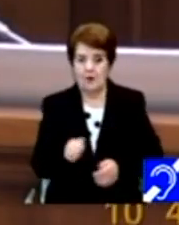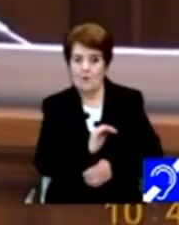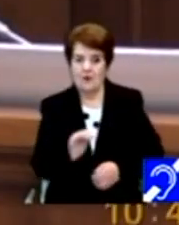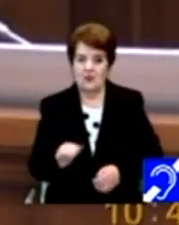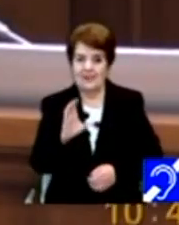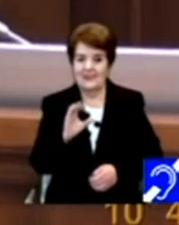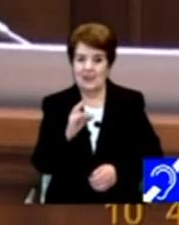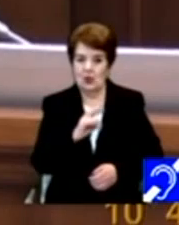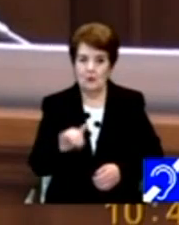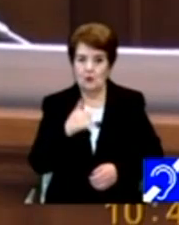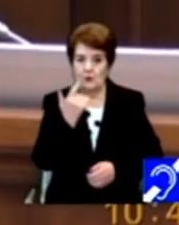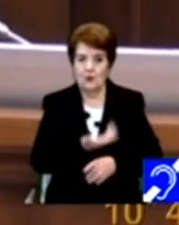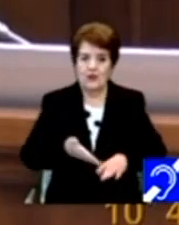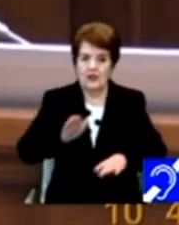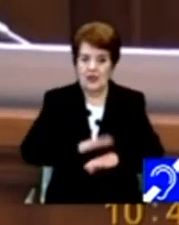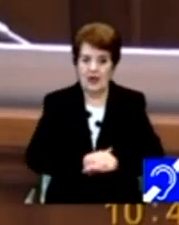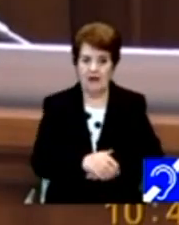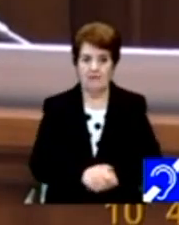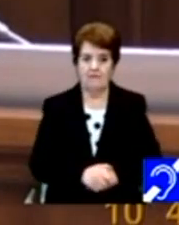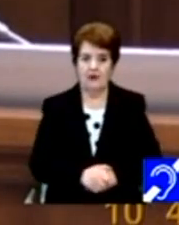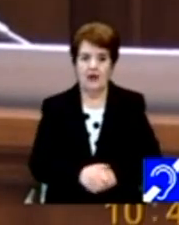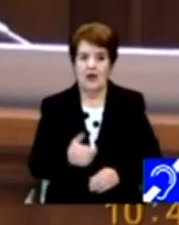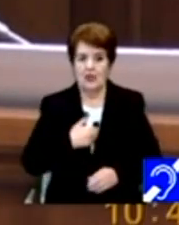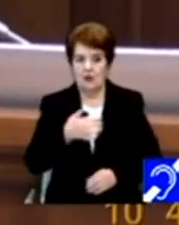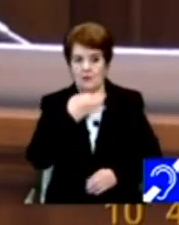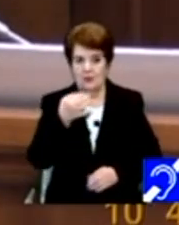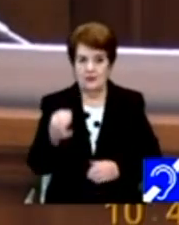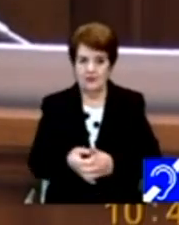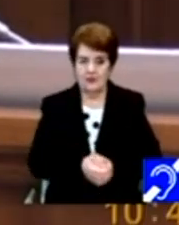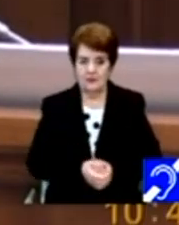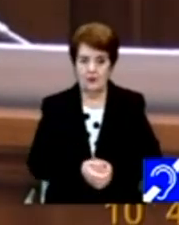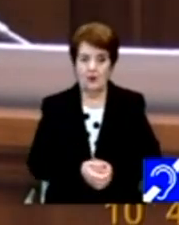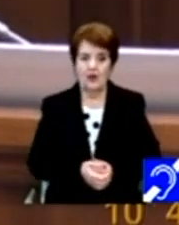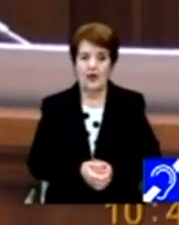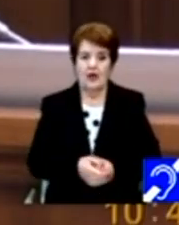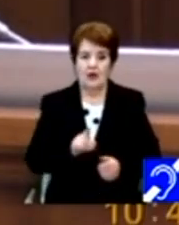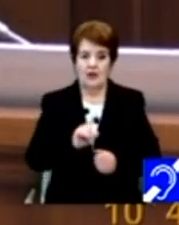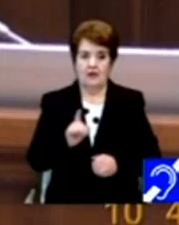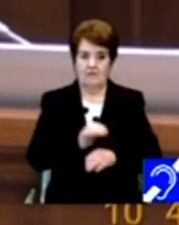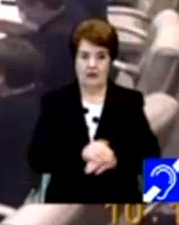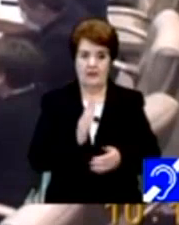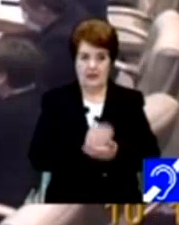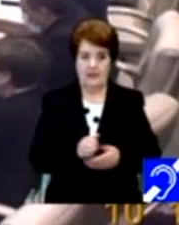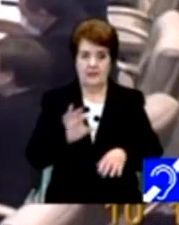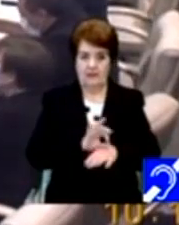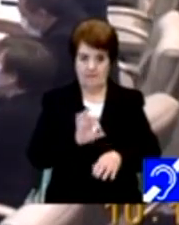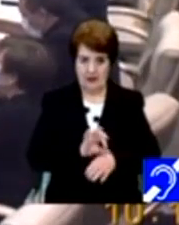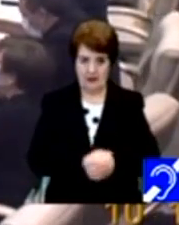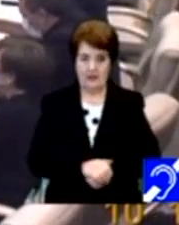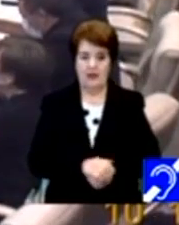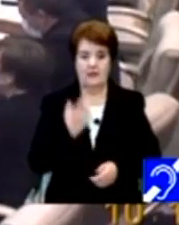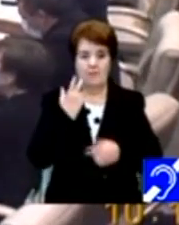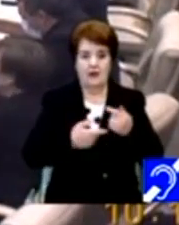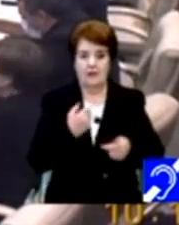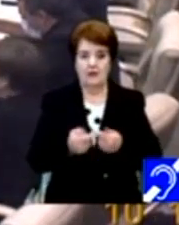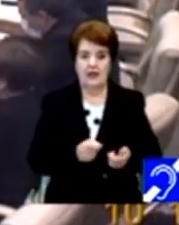deputatul sârbu ar fi în stare gravă. Eu pot să vă confirm faptul că este infectat cu COVID. Noi ținem